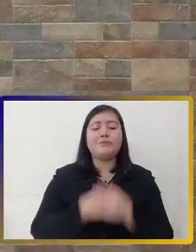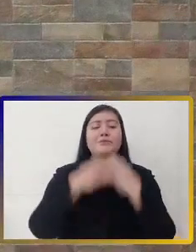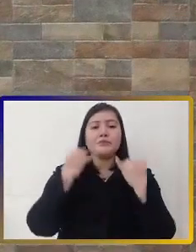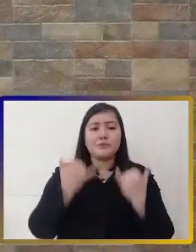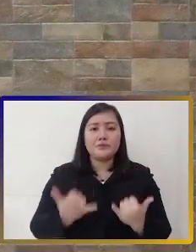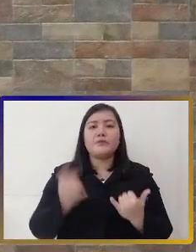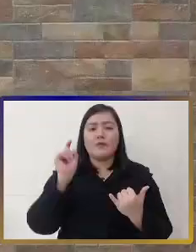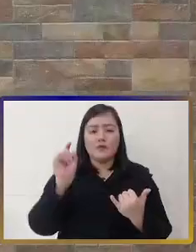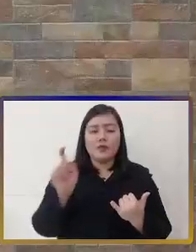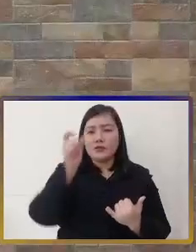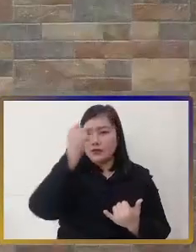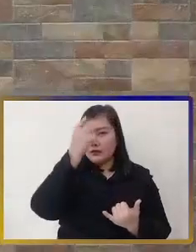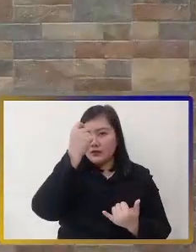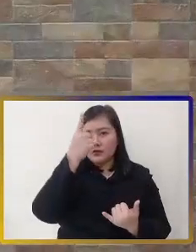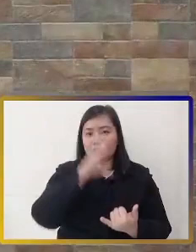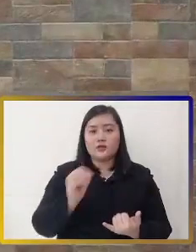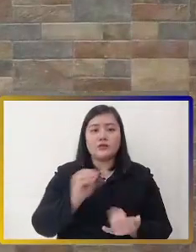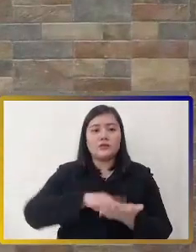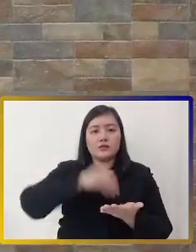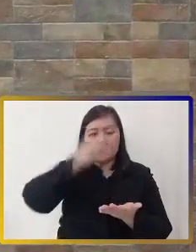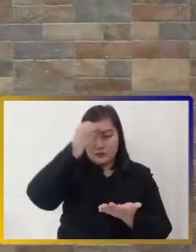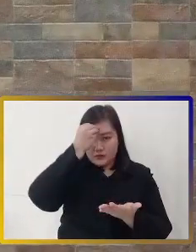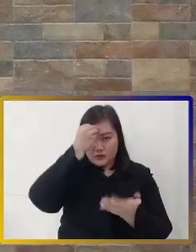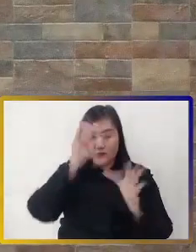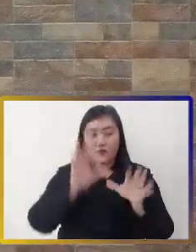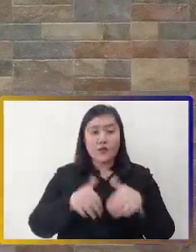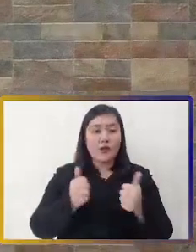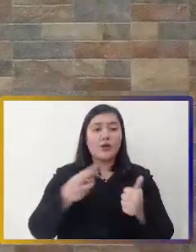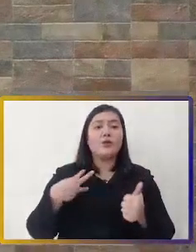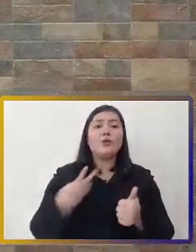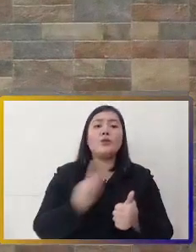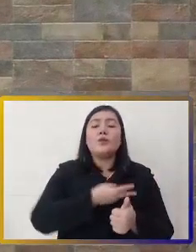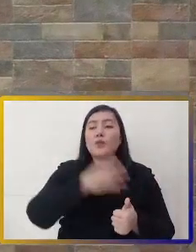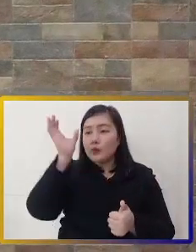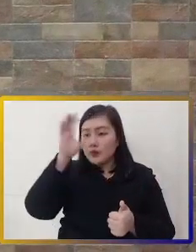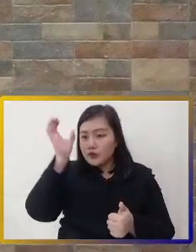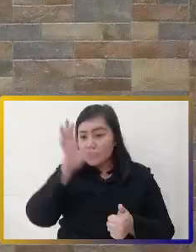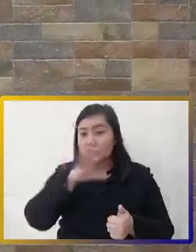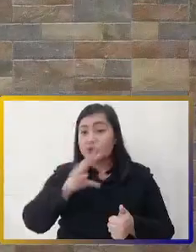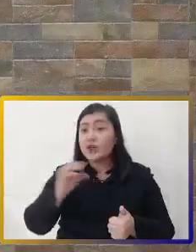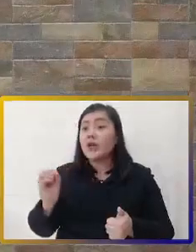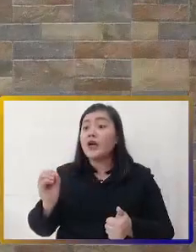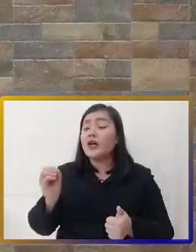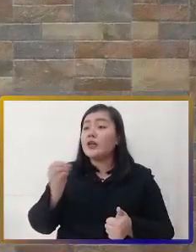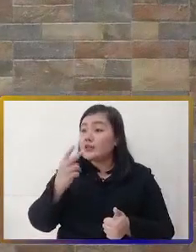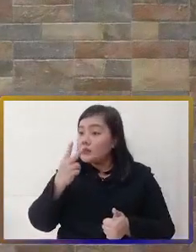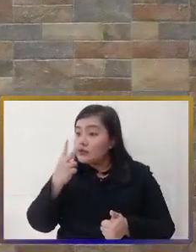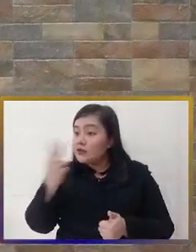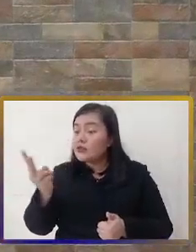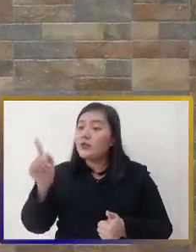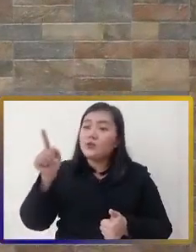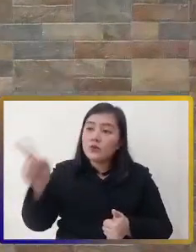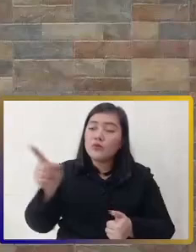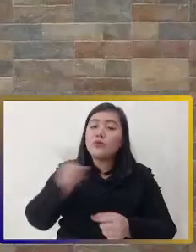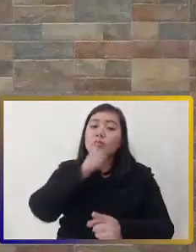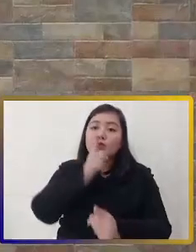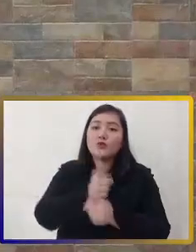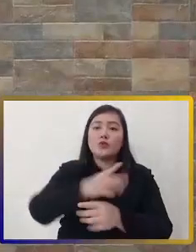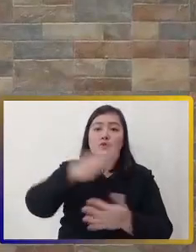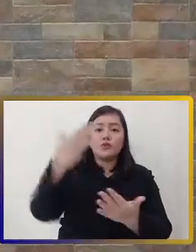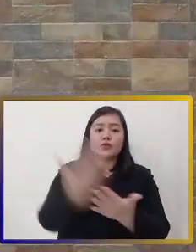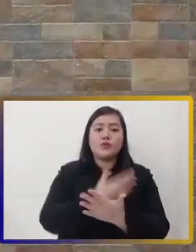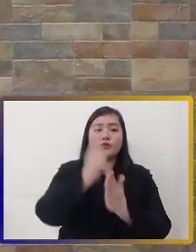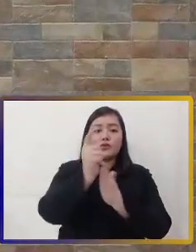maunawaan at matutunan kung paano po natin hahanapin ang totoong New Testament Church among,